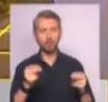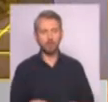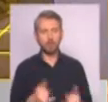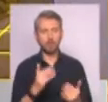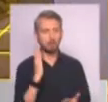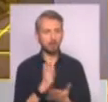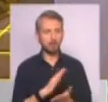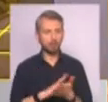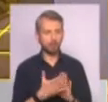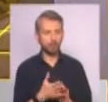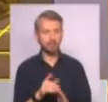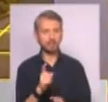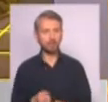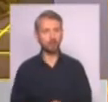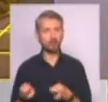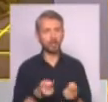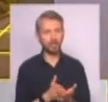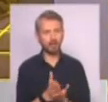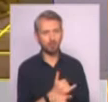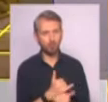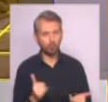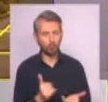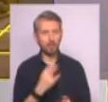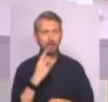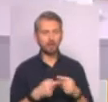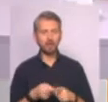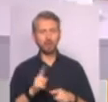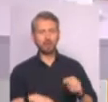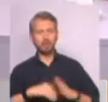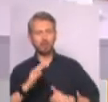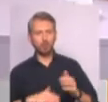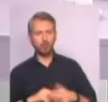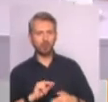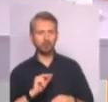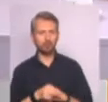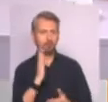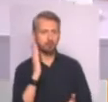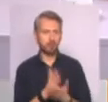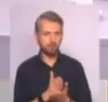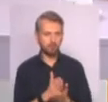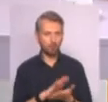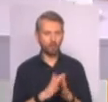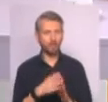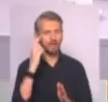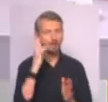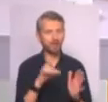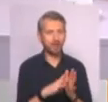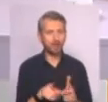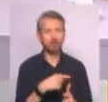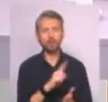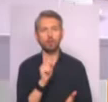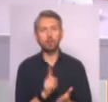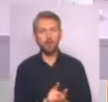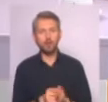прямі договори з постачальниками послуг. Зазвичай це практикується шляхом укладання прямих договорів з Київенерго. Чи зобов'язані